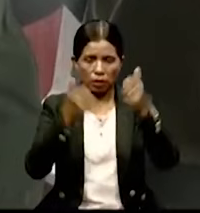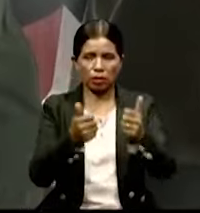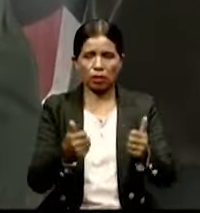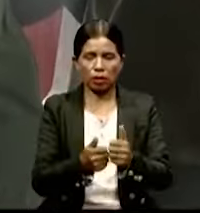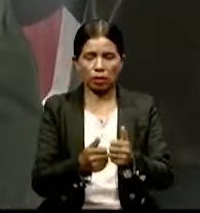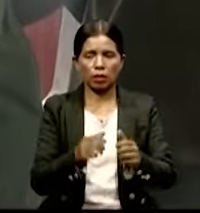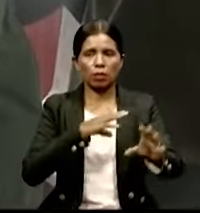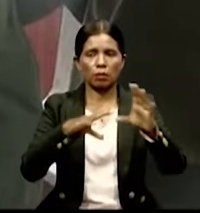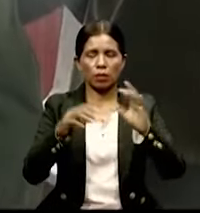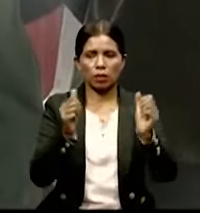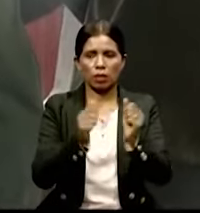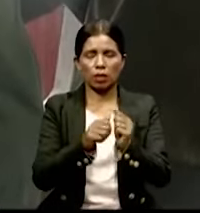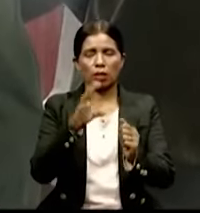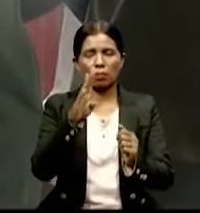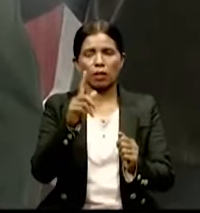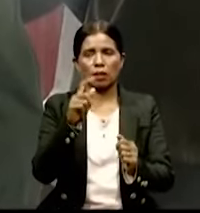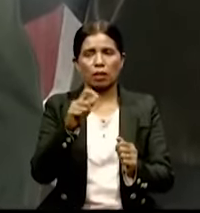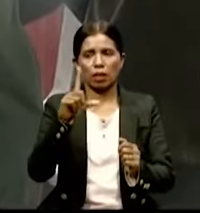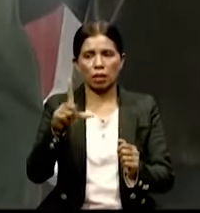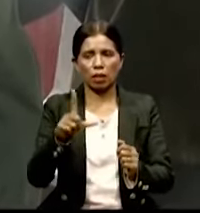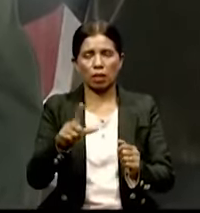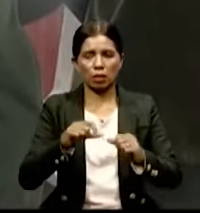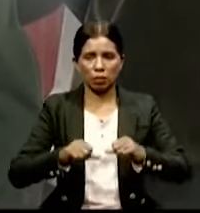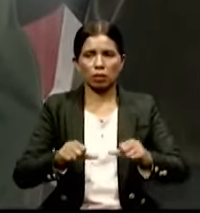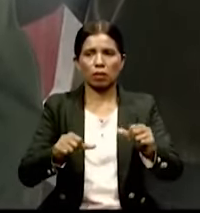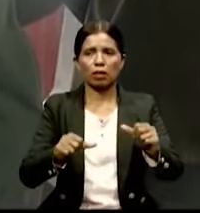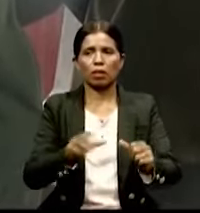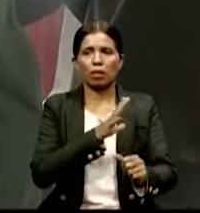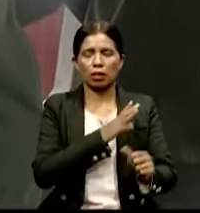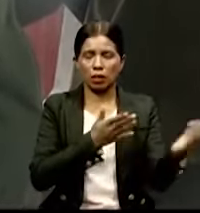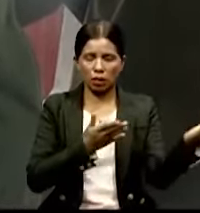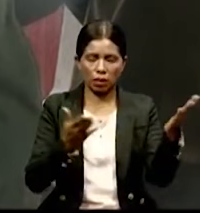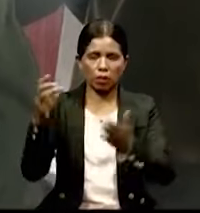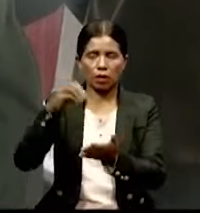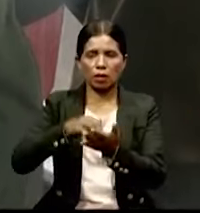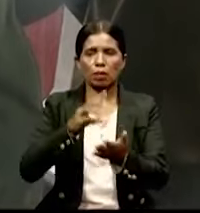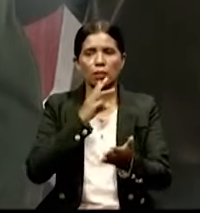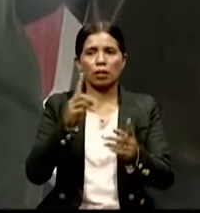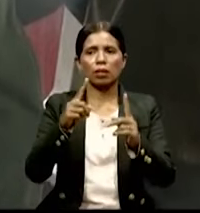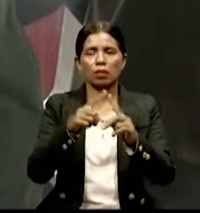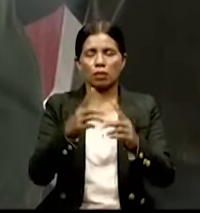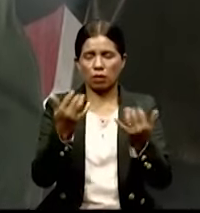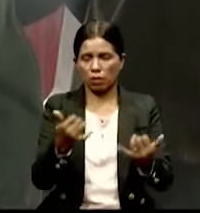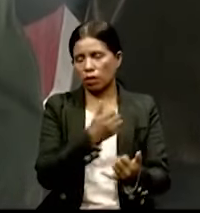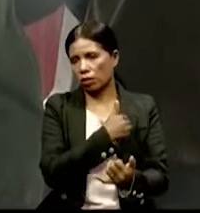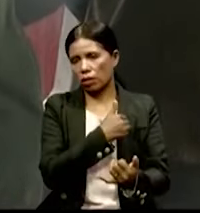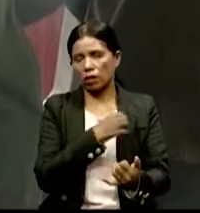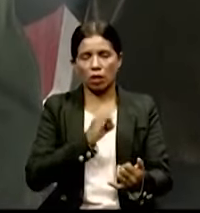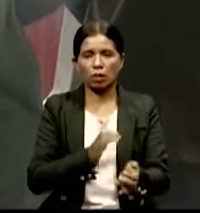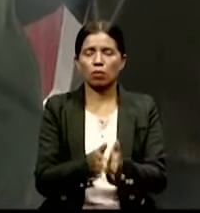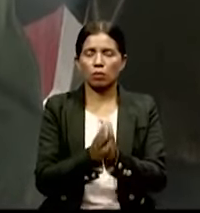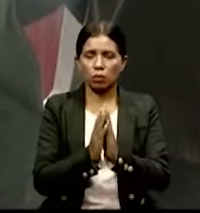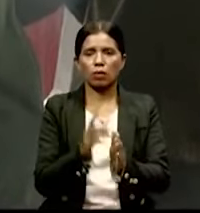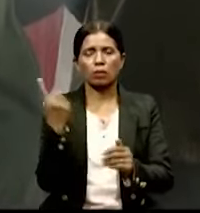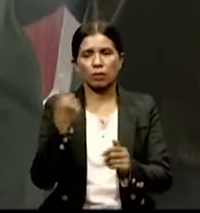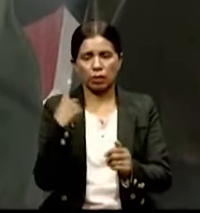neku mereka sangko BTLP maka lau hela. Maka hindensi at may monta na mag ati arata si daw. May bihok tinta na fating hila